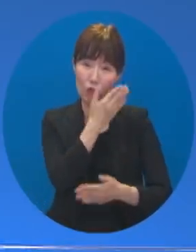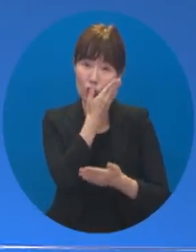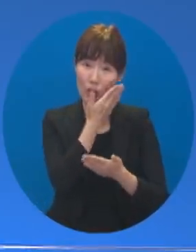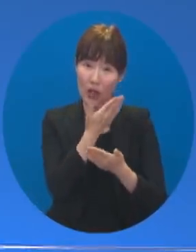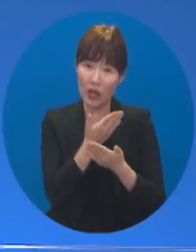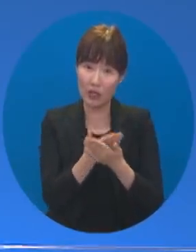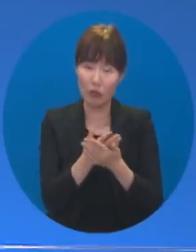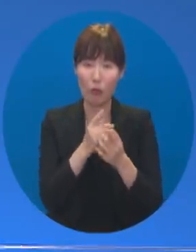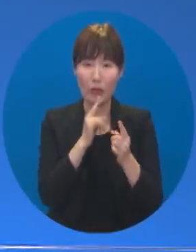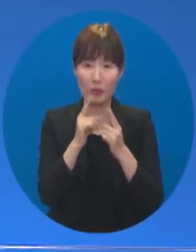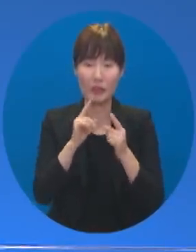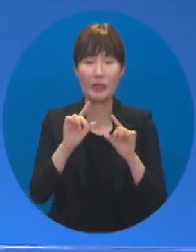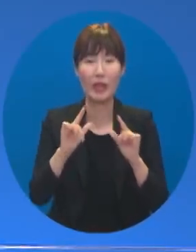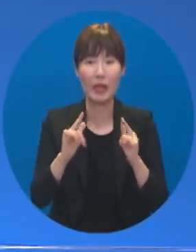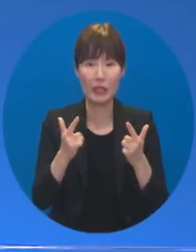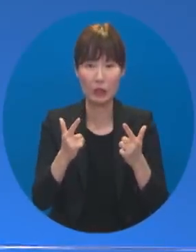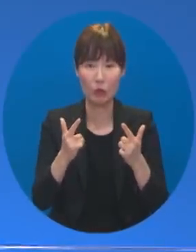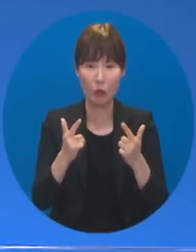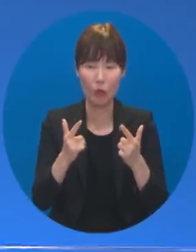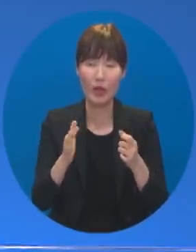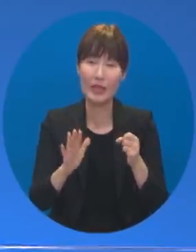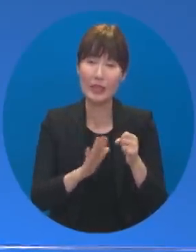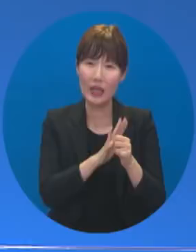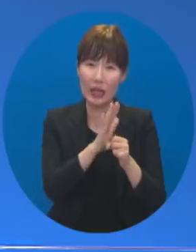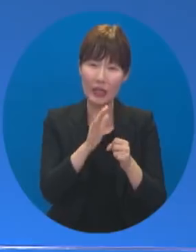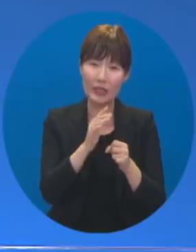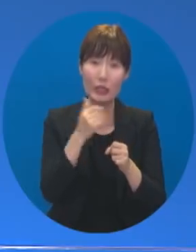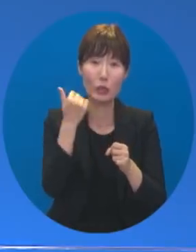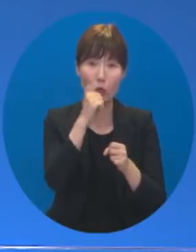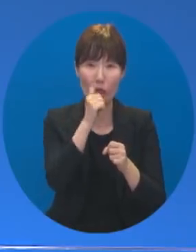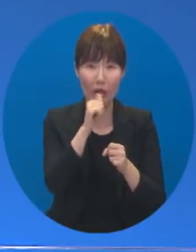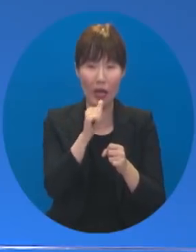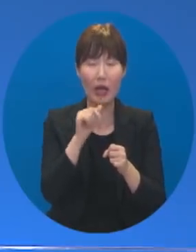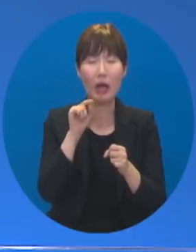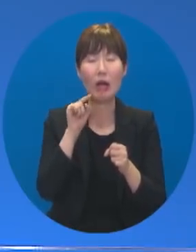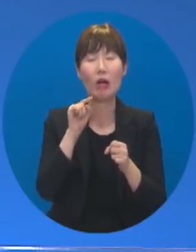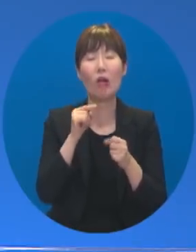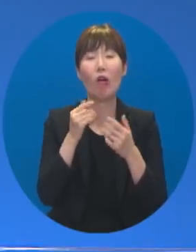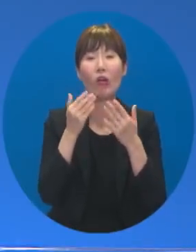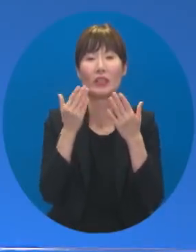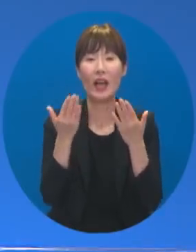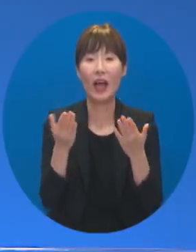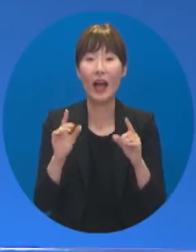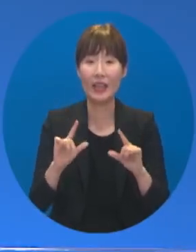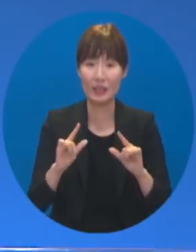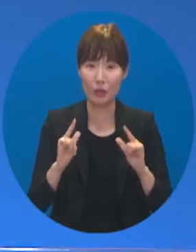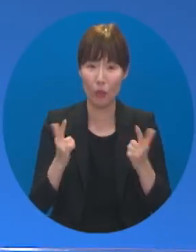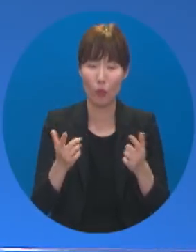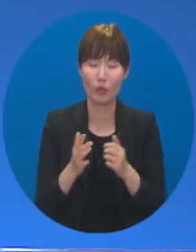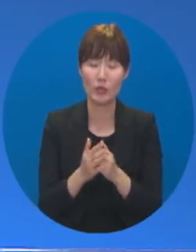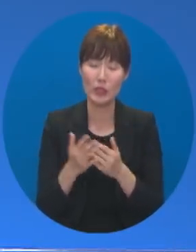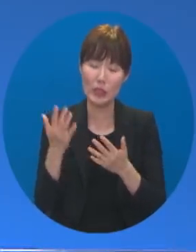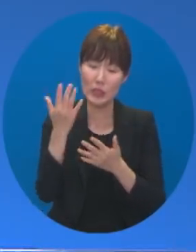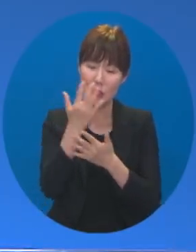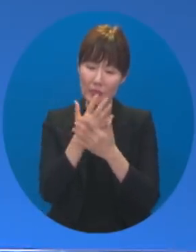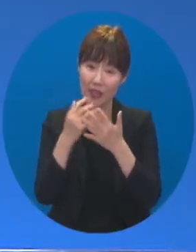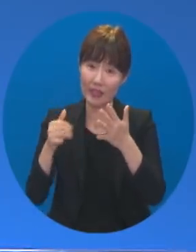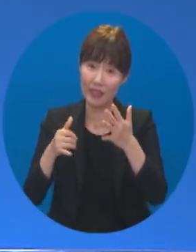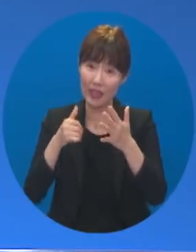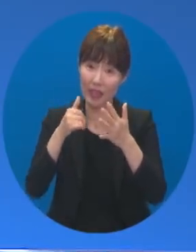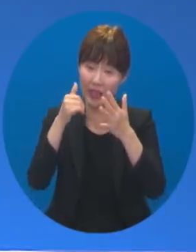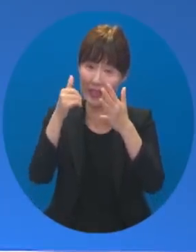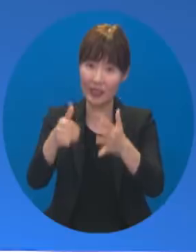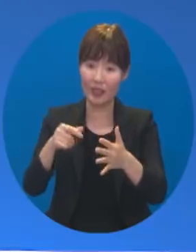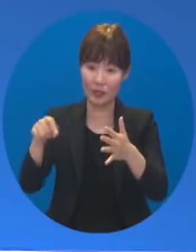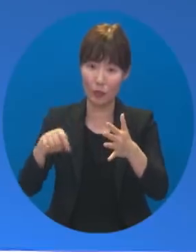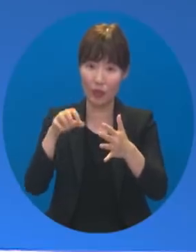말씀하신 것이 아니고 사랑을 소개하신 것이 아니라 이 희미한 세상 속에서 우리가 주님이 오실 때까지